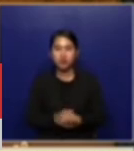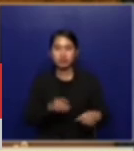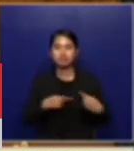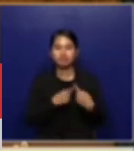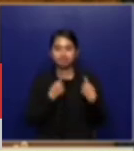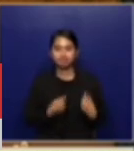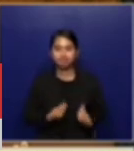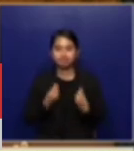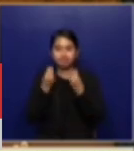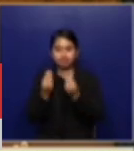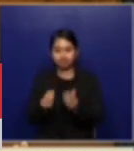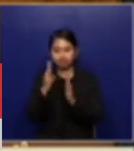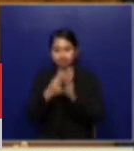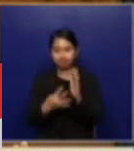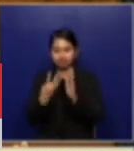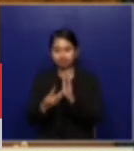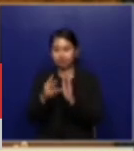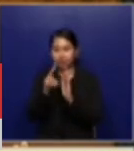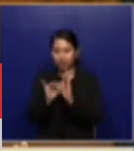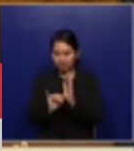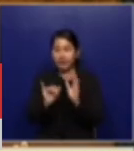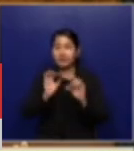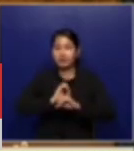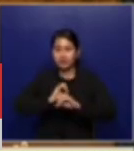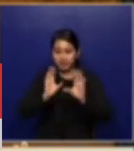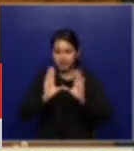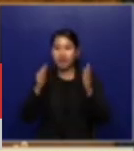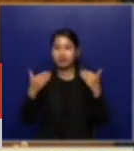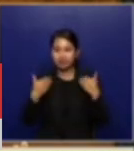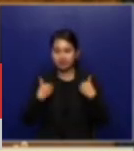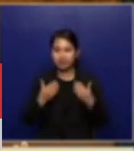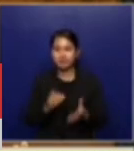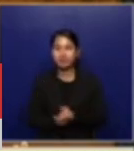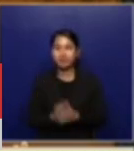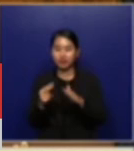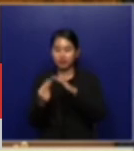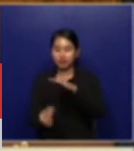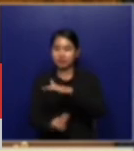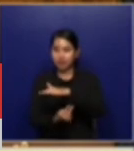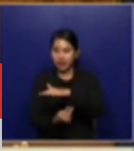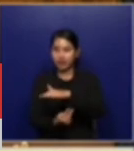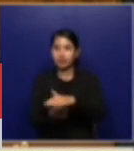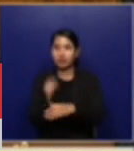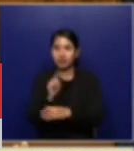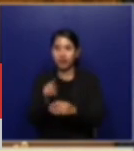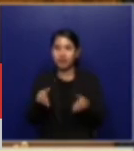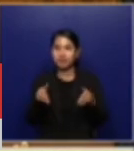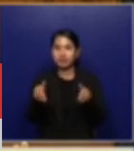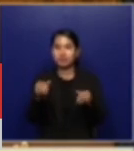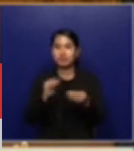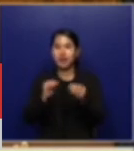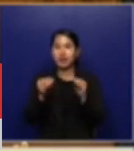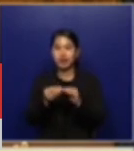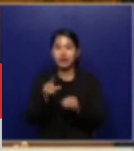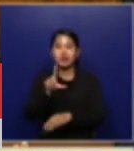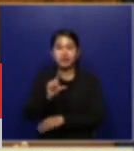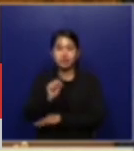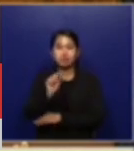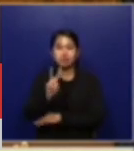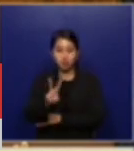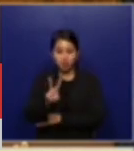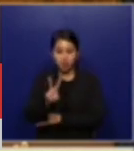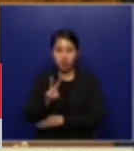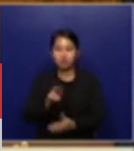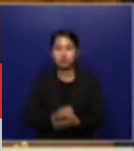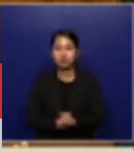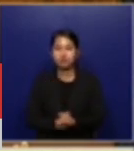ยบายที่ชัดเจนในการก่อสร้างสะพานลอยแห่งนี้นะครับซึ่งสะพานลอยแห่งนี้นะครับก็อยู่บนทางหลวงหมายเลข22นะครับต